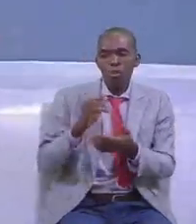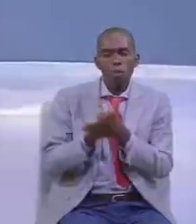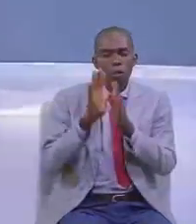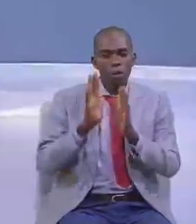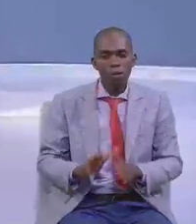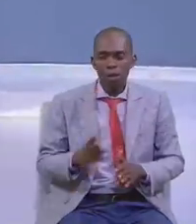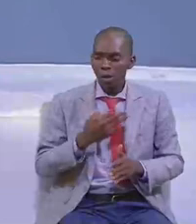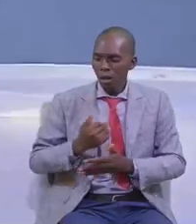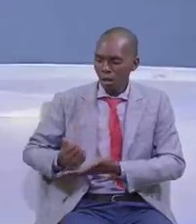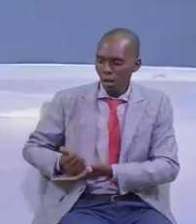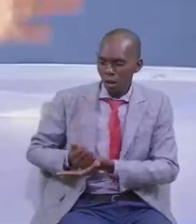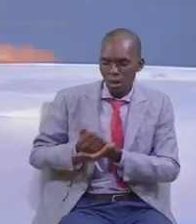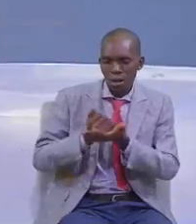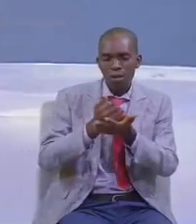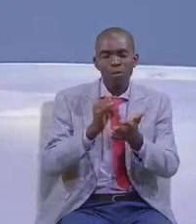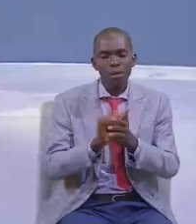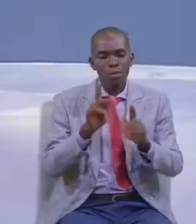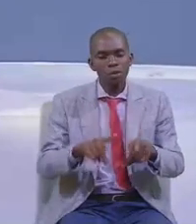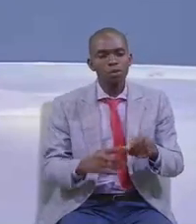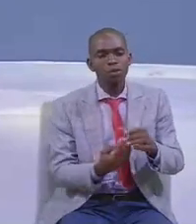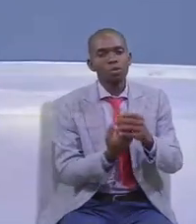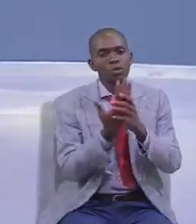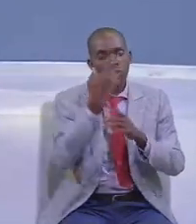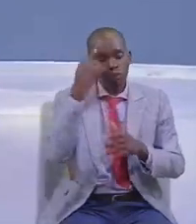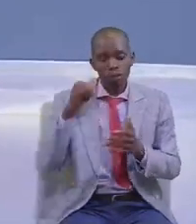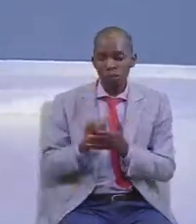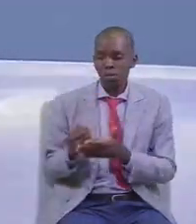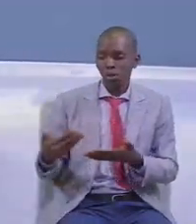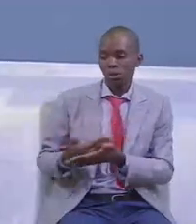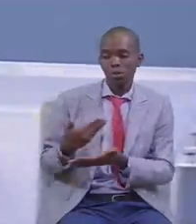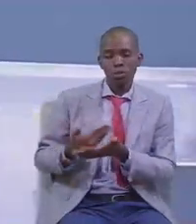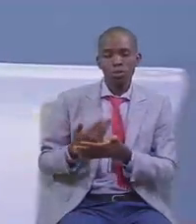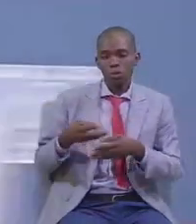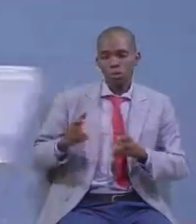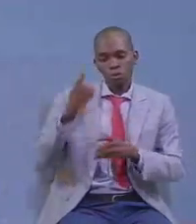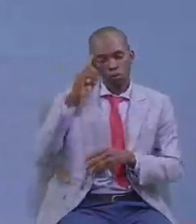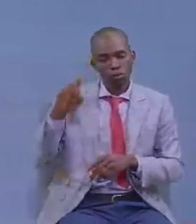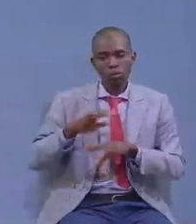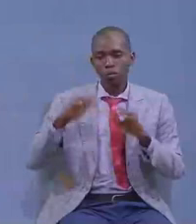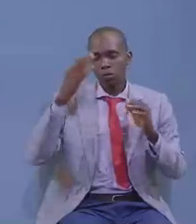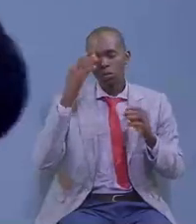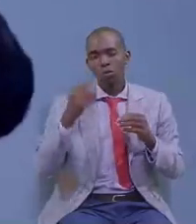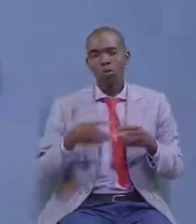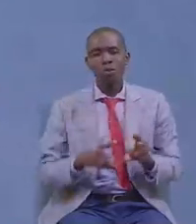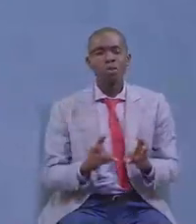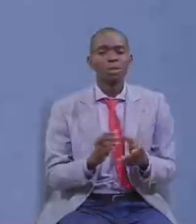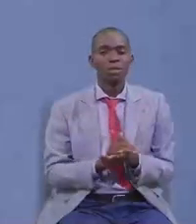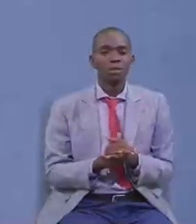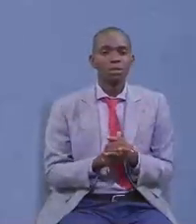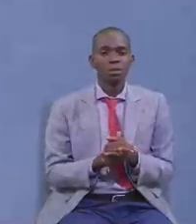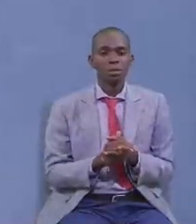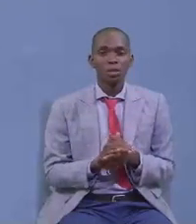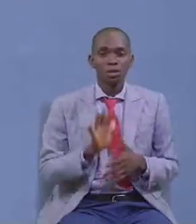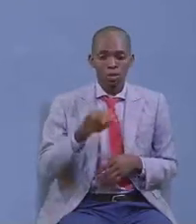Ta main peut tenir la main d'un nouveau croyant, nouveau converti pour traverser la voie qui est nouvelle pour lui. Tes pieds